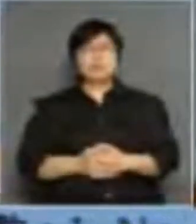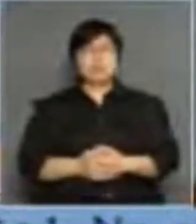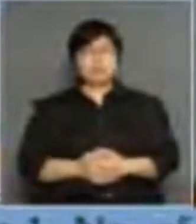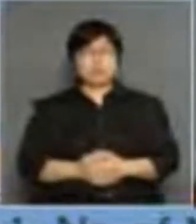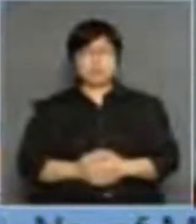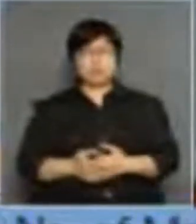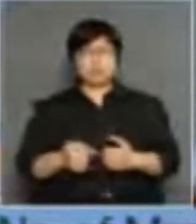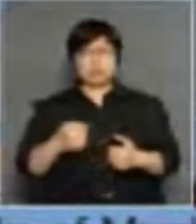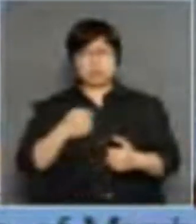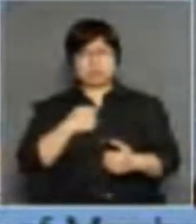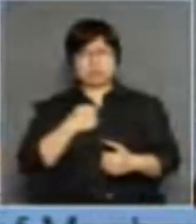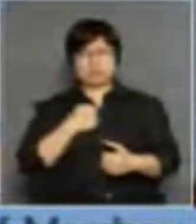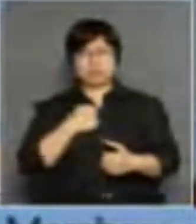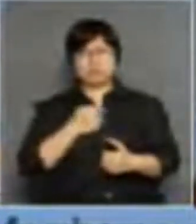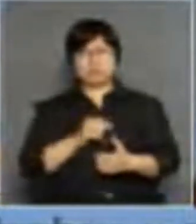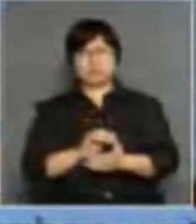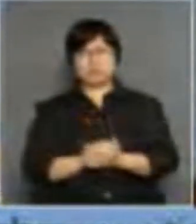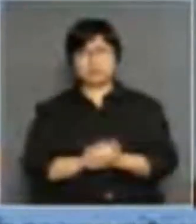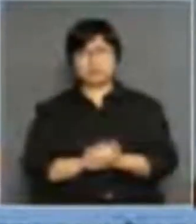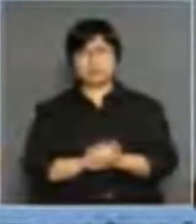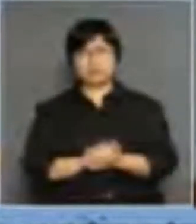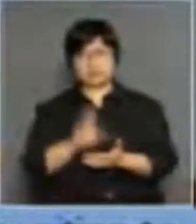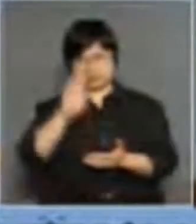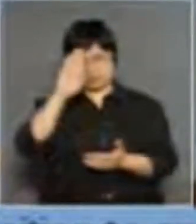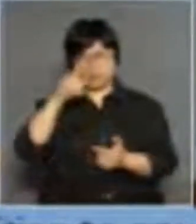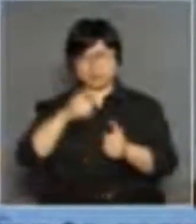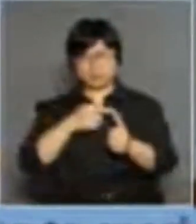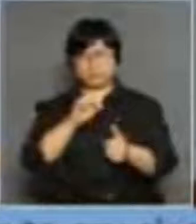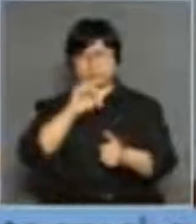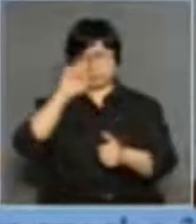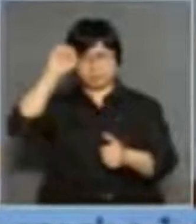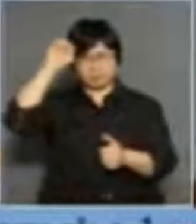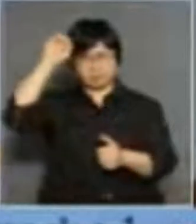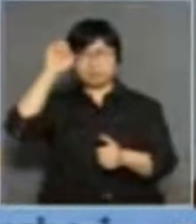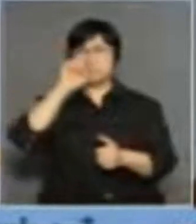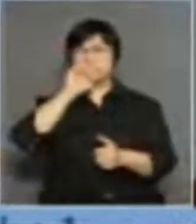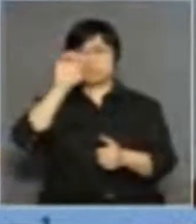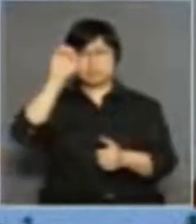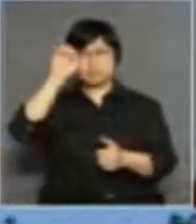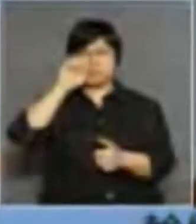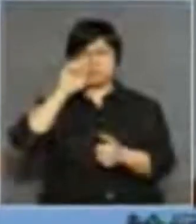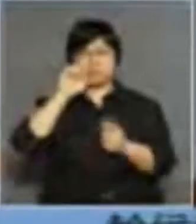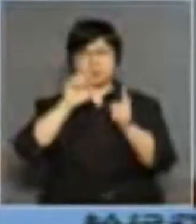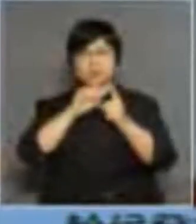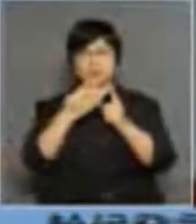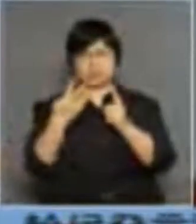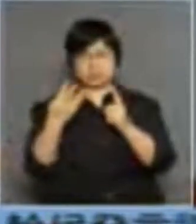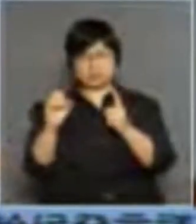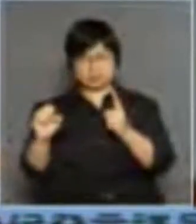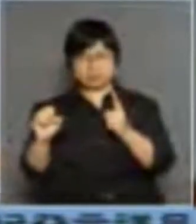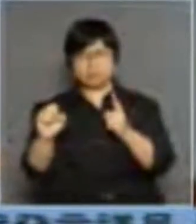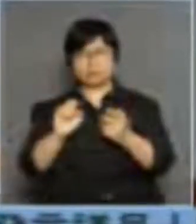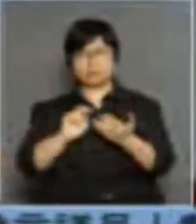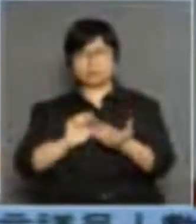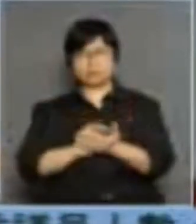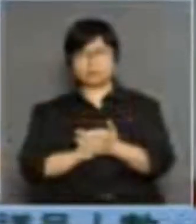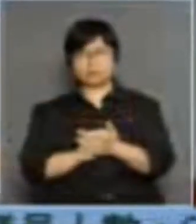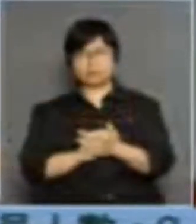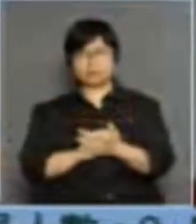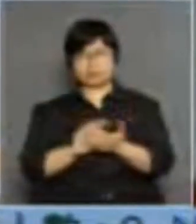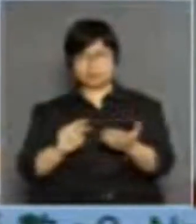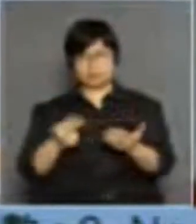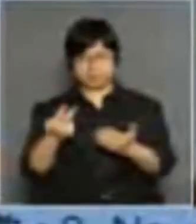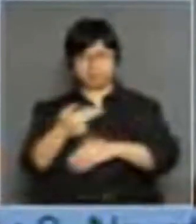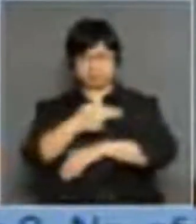本人呢就是 请你动议第140项修正 案。是第140项的修正